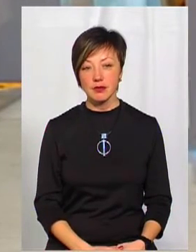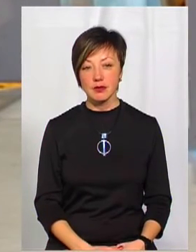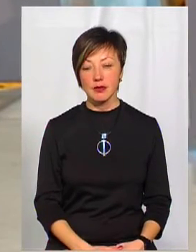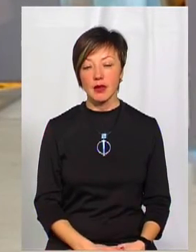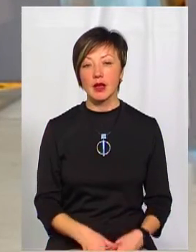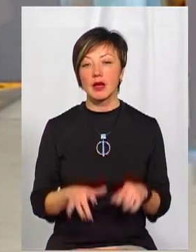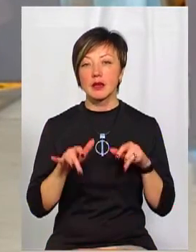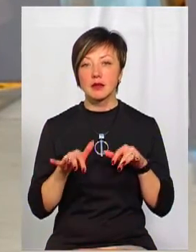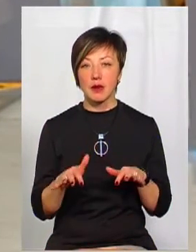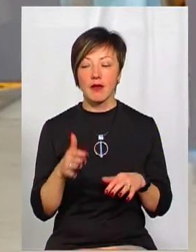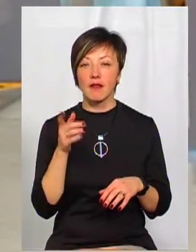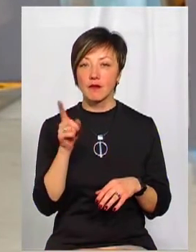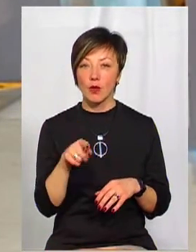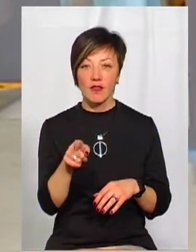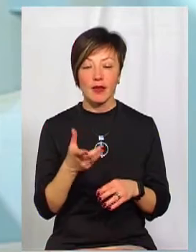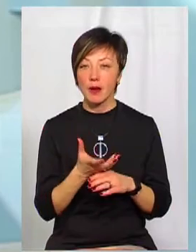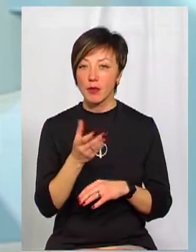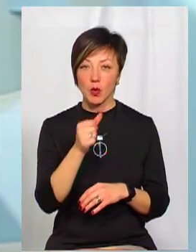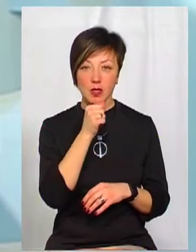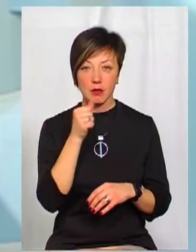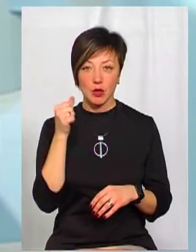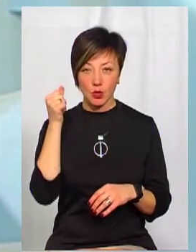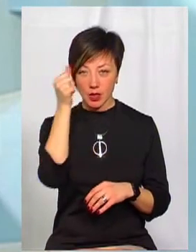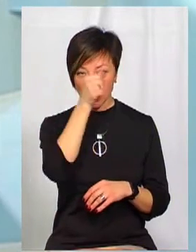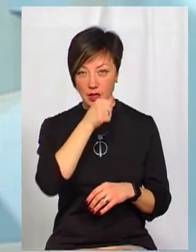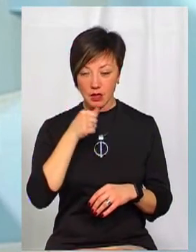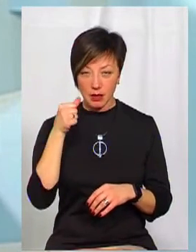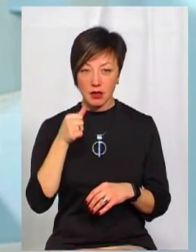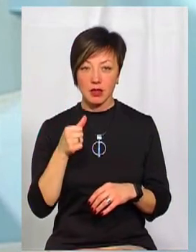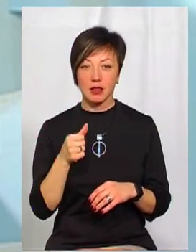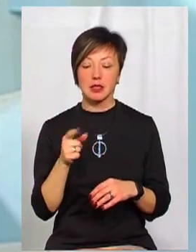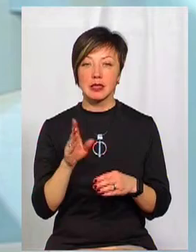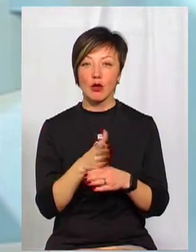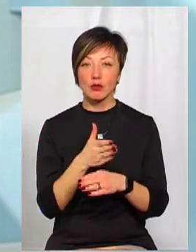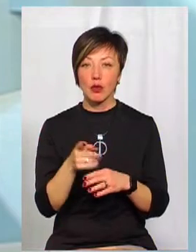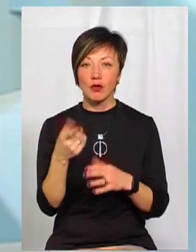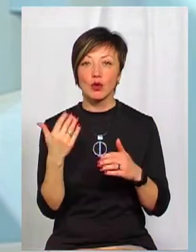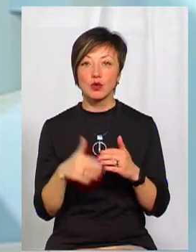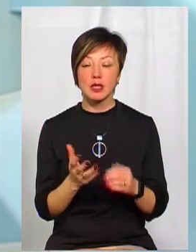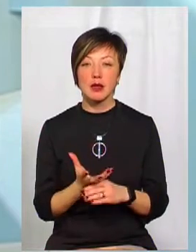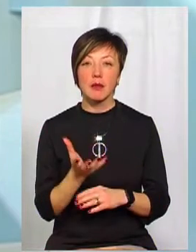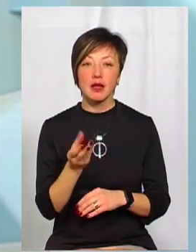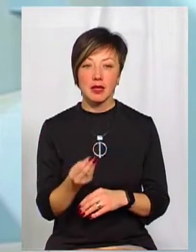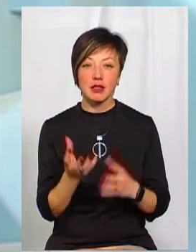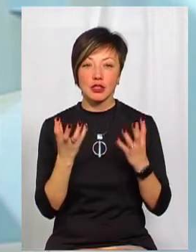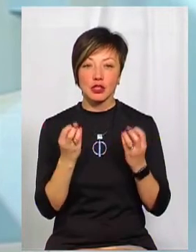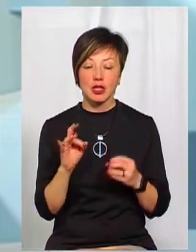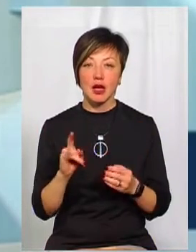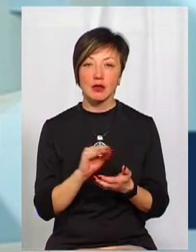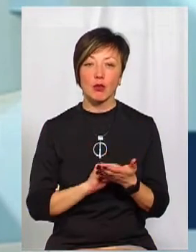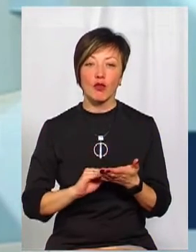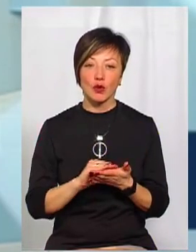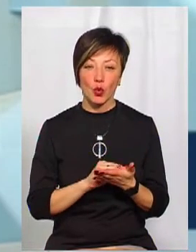річ в тому, що ви не платите за минулий рік, тому що ми за минулий рік за розподіл ви вже заплатили. Я ще раз